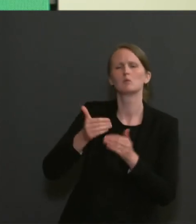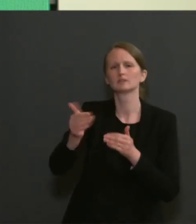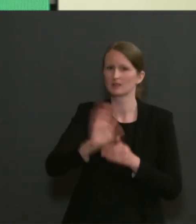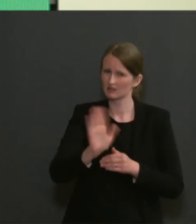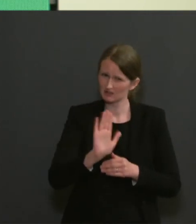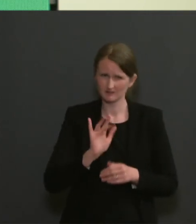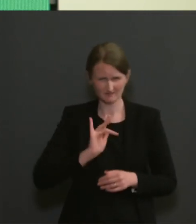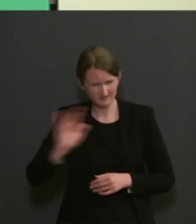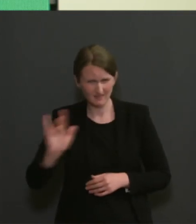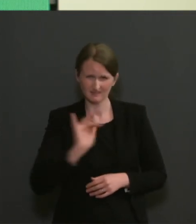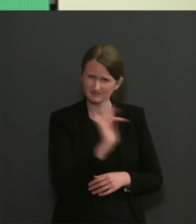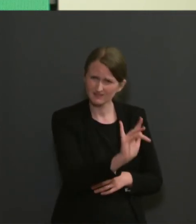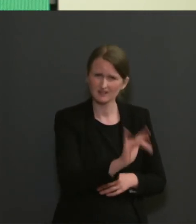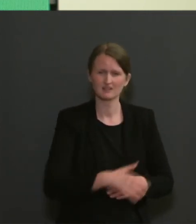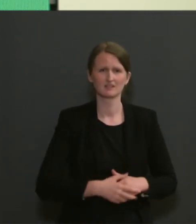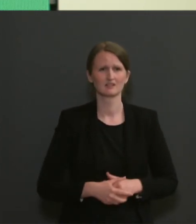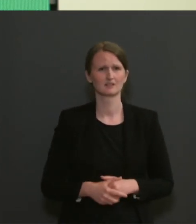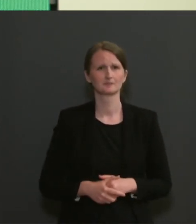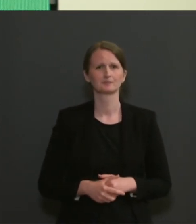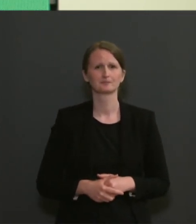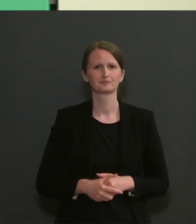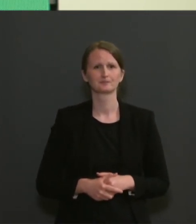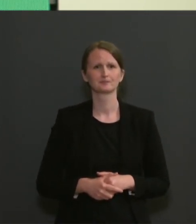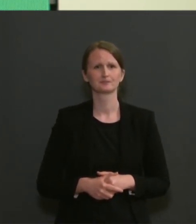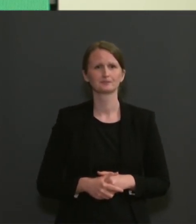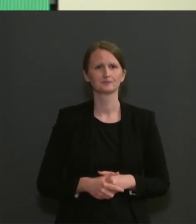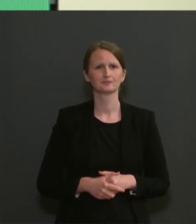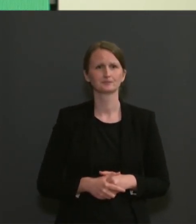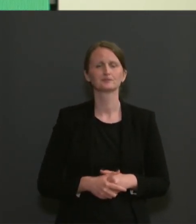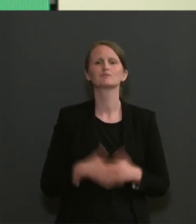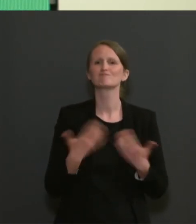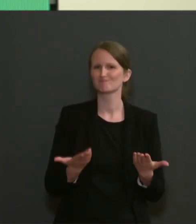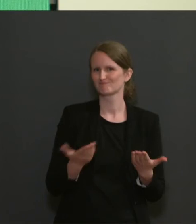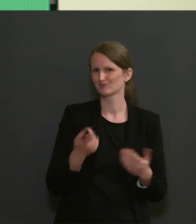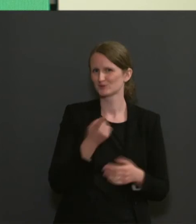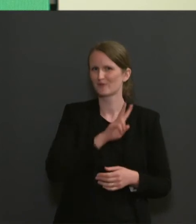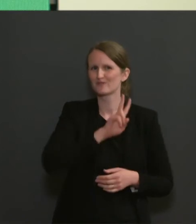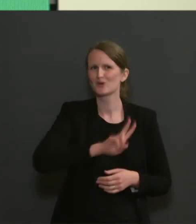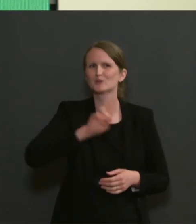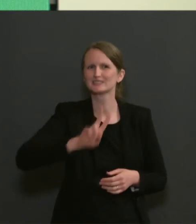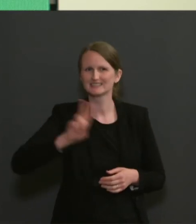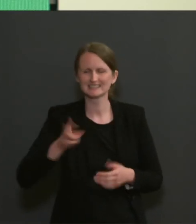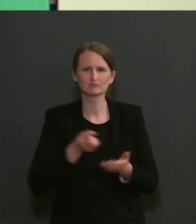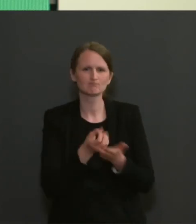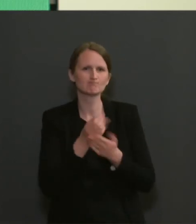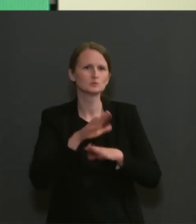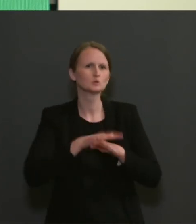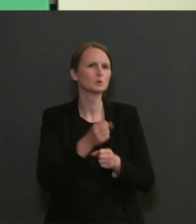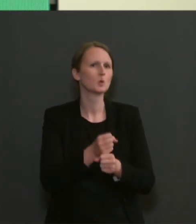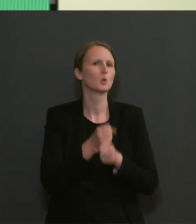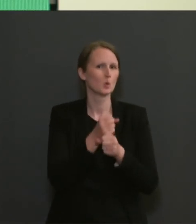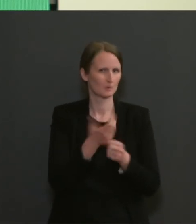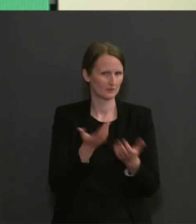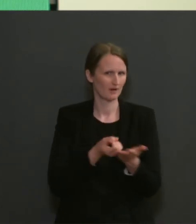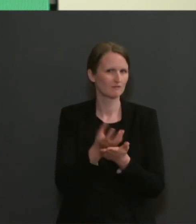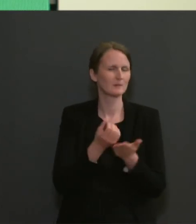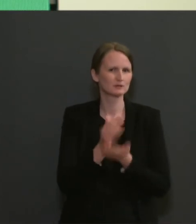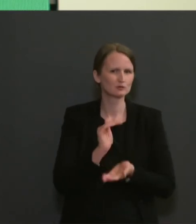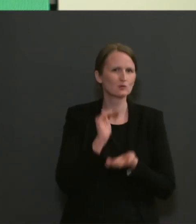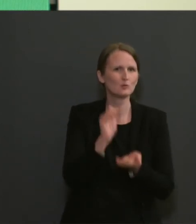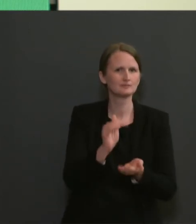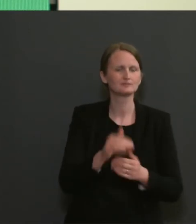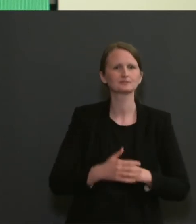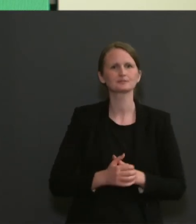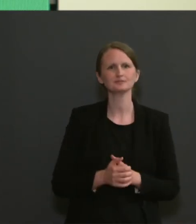Alors, comme tous les vendredis, nous allons vous donner plus de détails concernant la situation dans les maisons de repos, où la situation se dégrade